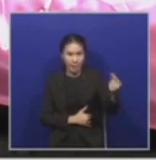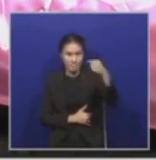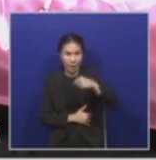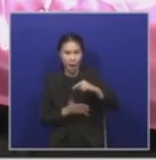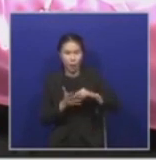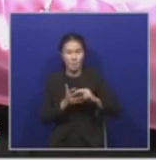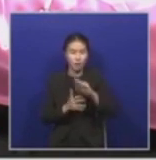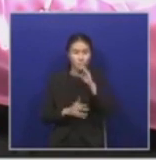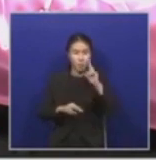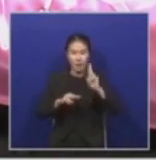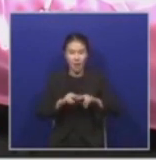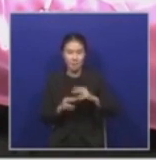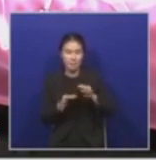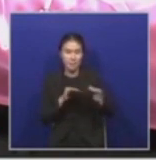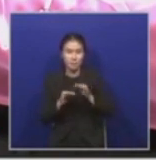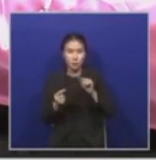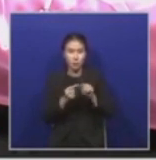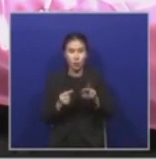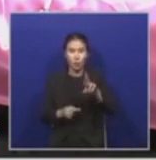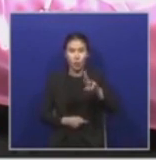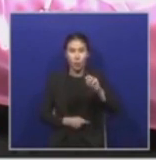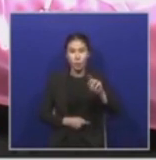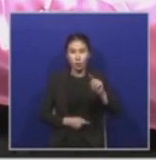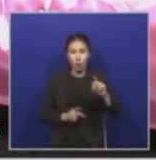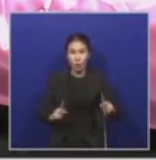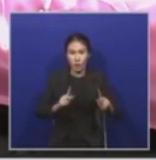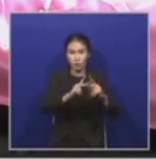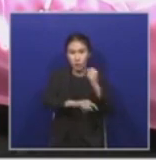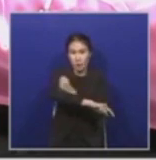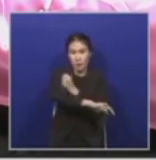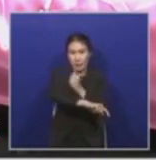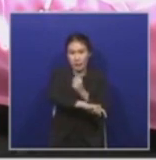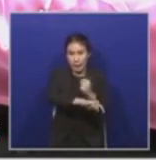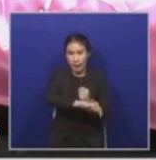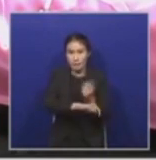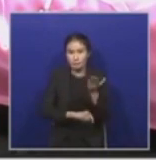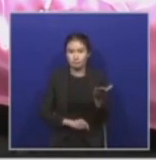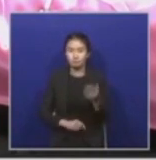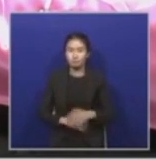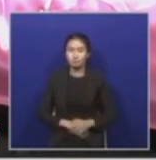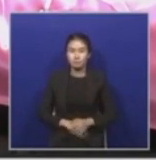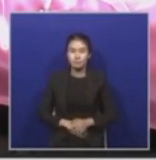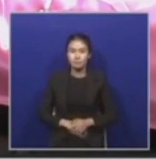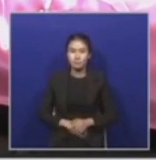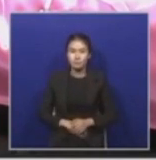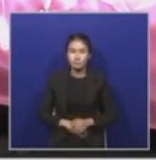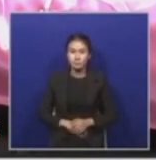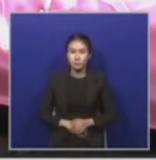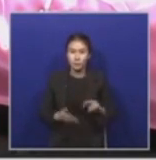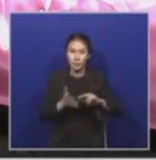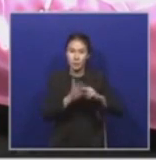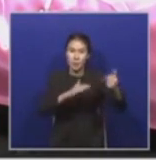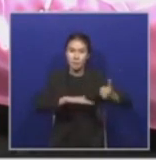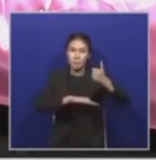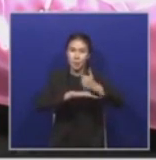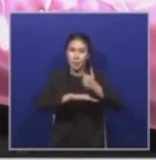ท่านแน่นอนก็คือรัฐมนตรีว่าการกระทรวงแรงงานหม่อมราชวงศ์จตุมงคลโสนกุลไม่ได้เป็นหัวหน้าพรรคแ